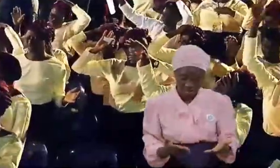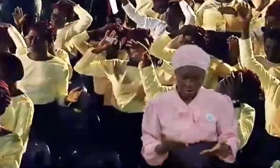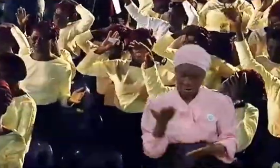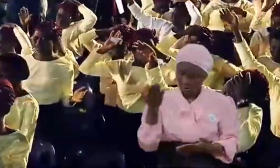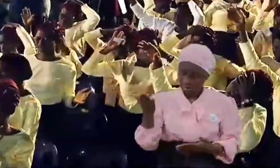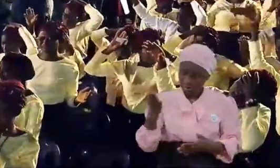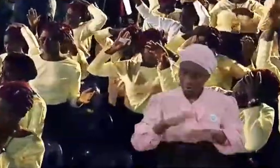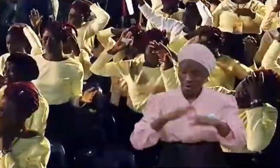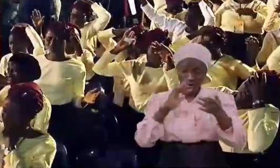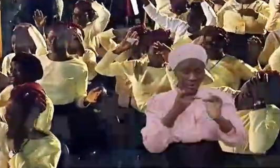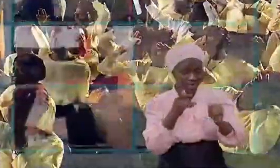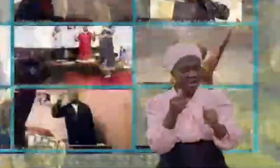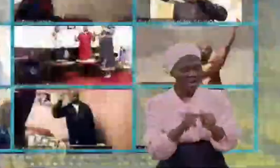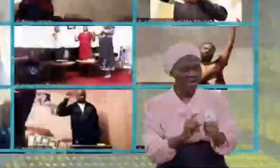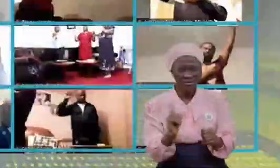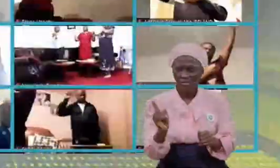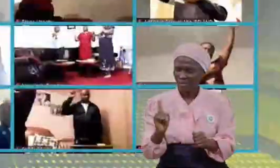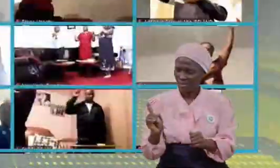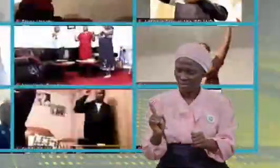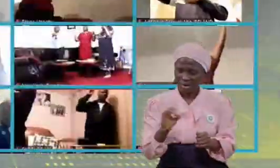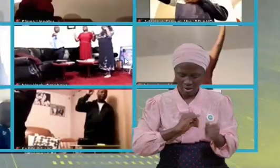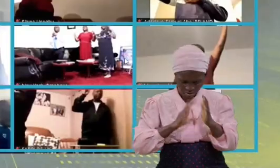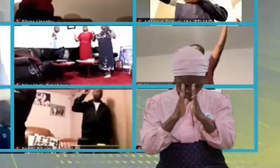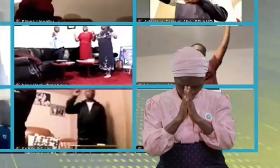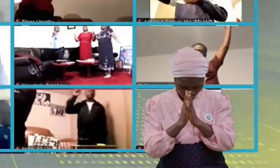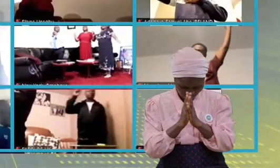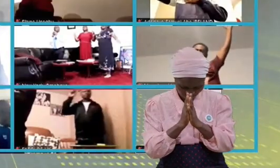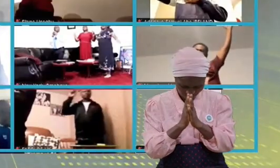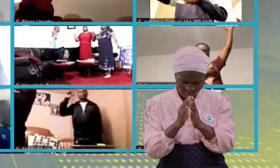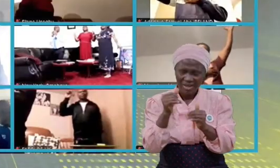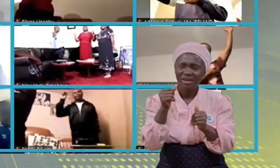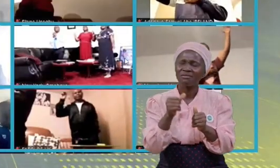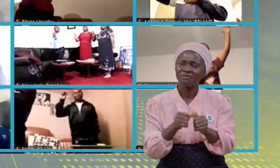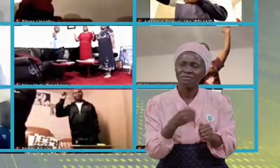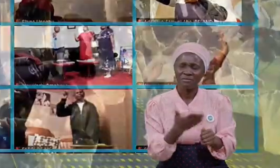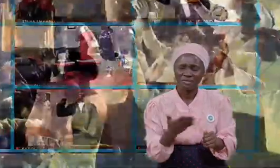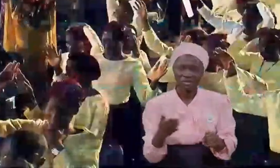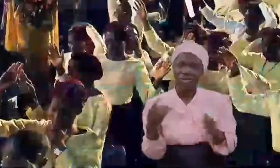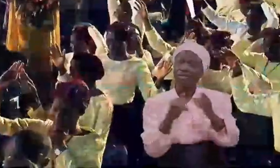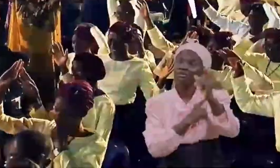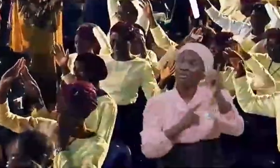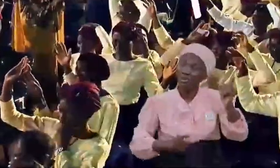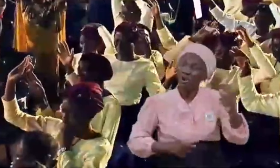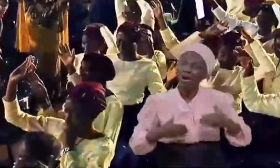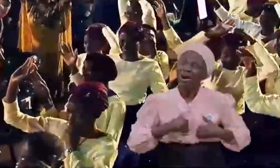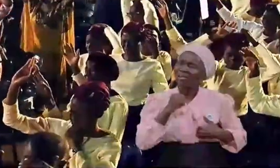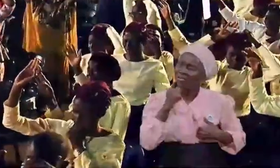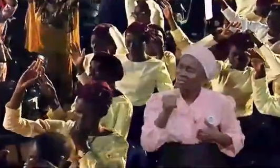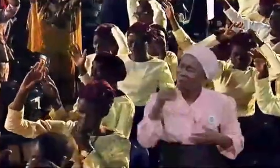partout, je prie. Tout ce que le Seigneur n'a pas planté dans ton